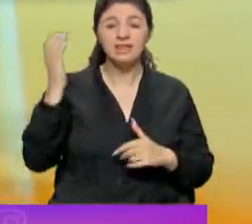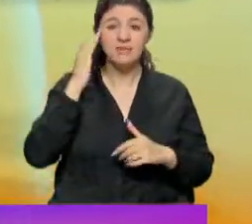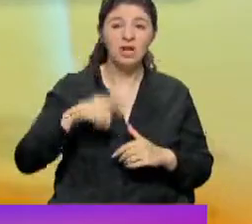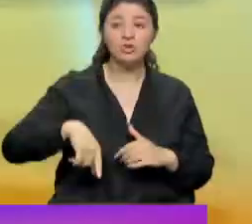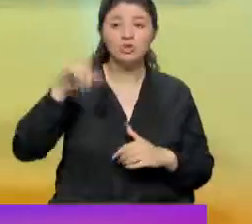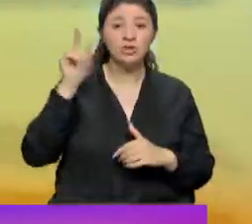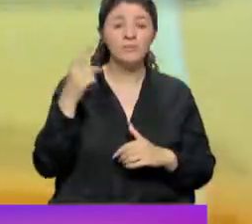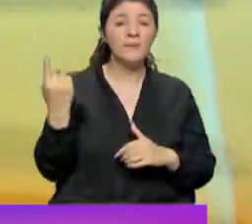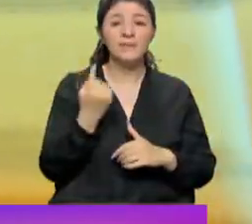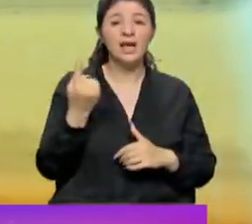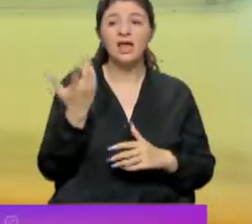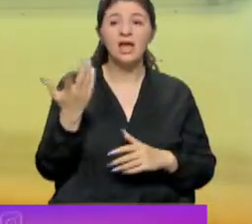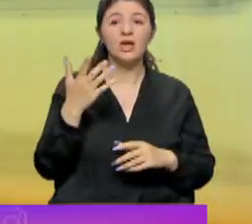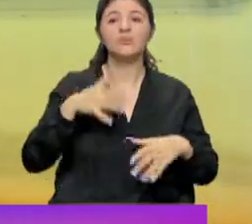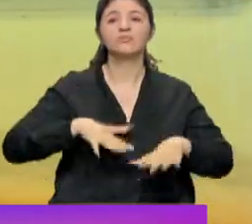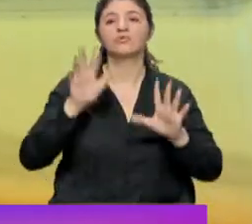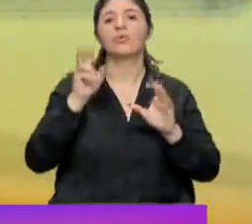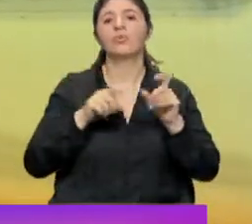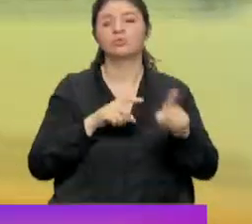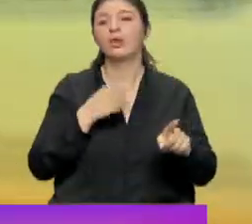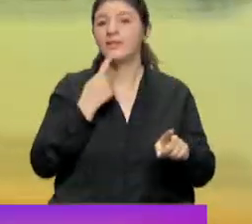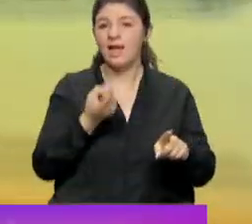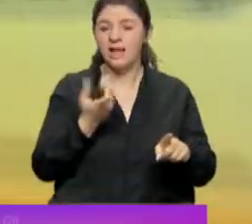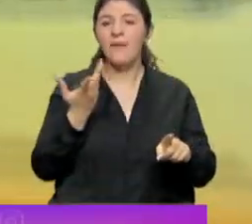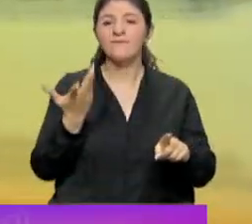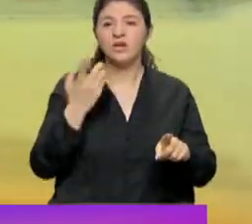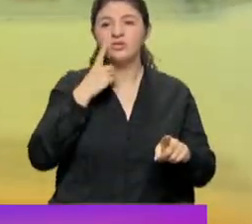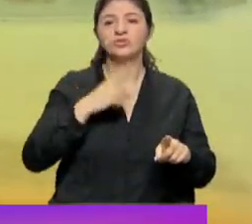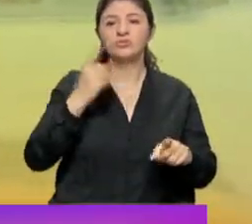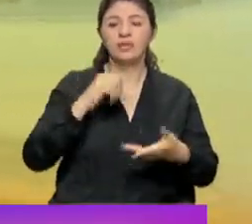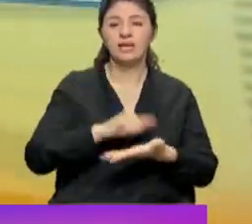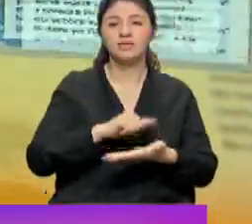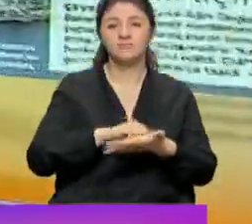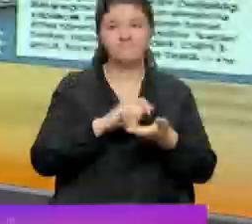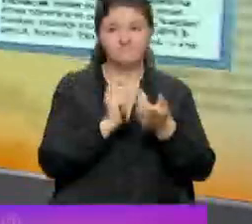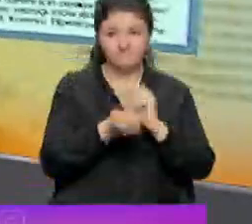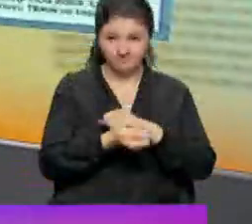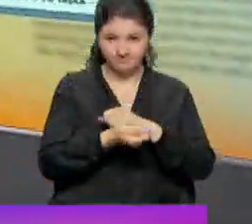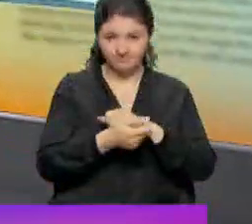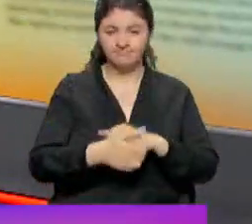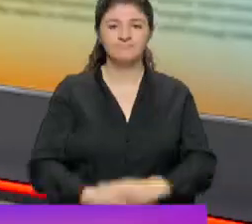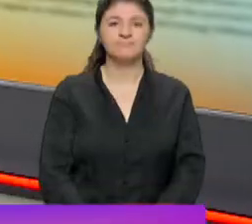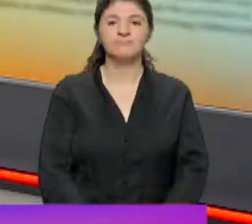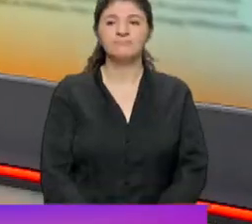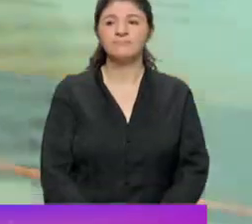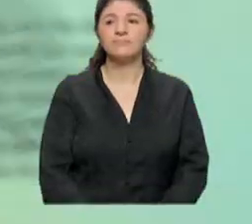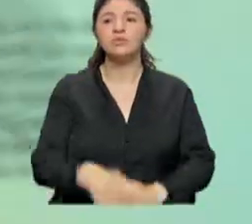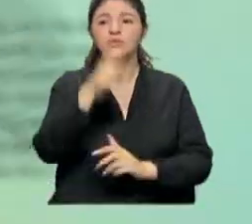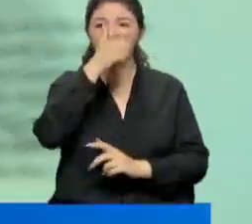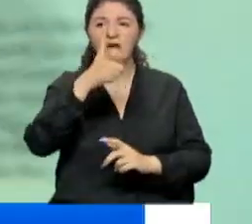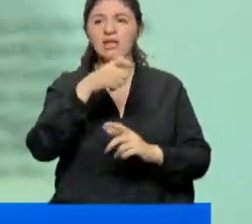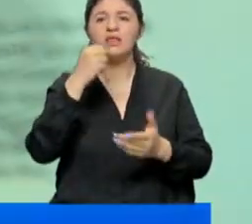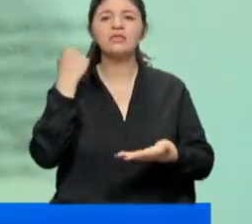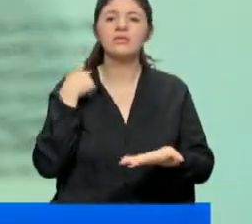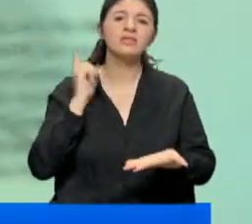temel gündemden bir tanesi de mülteciler konusu diyelim ve cumhuriyet gazetesine geçelim Bu ülkenin